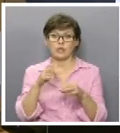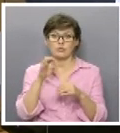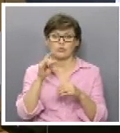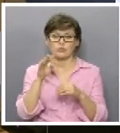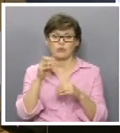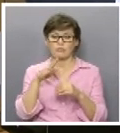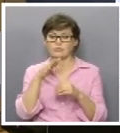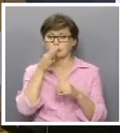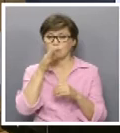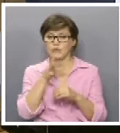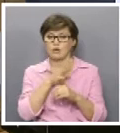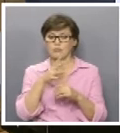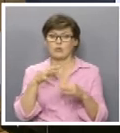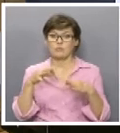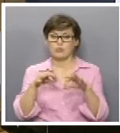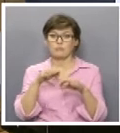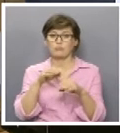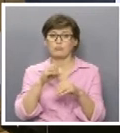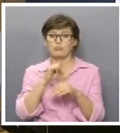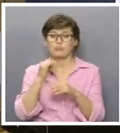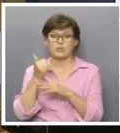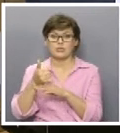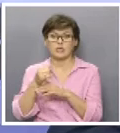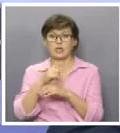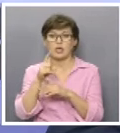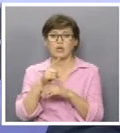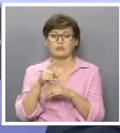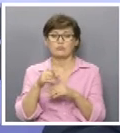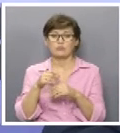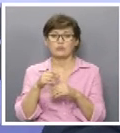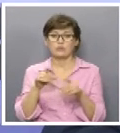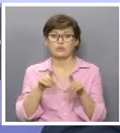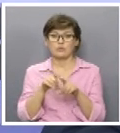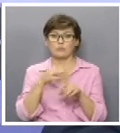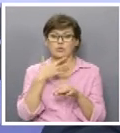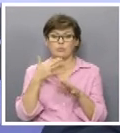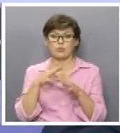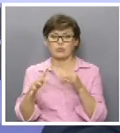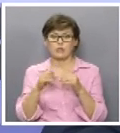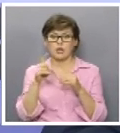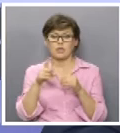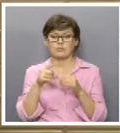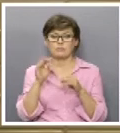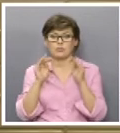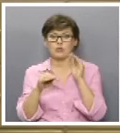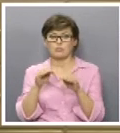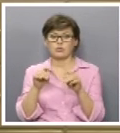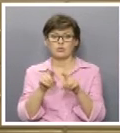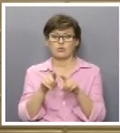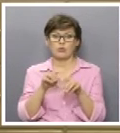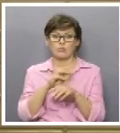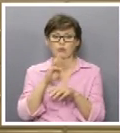Доковтың айтуынша, көліктерді бензиннен газбен жүретіндей ауыстыруға қыруар шығын кетеді. Көліктерді газға арналған арнайы құрылғылармен